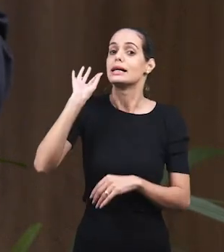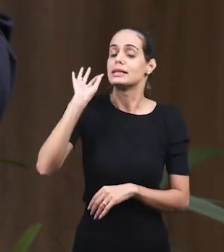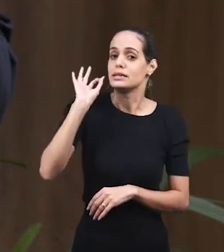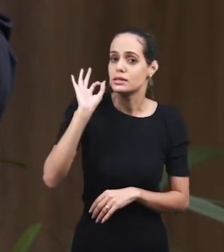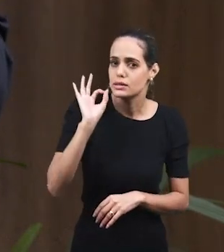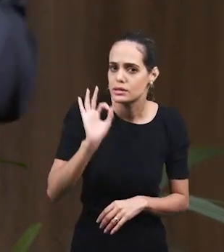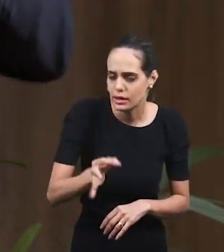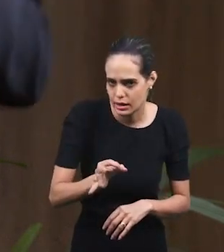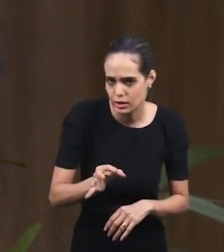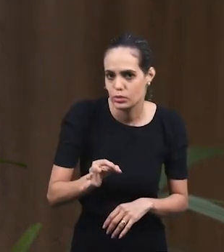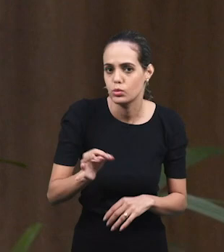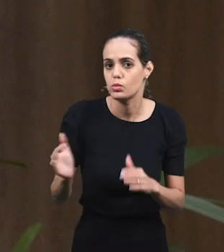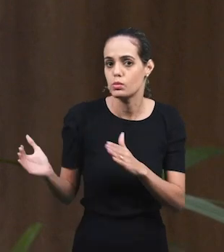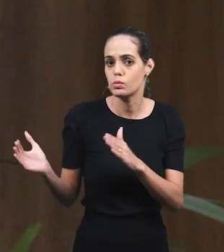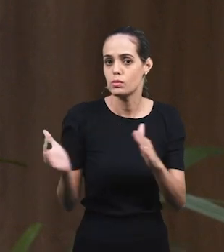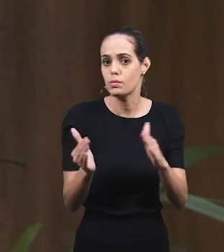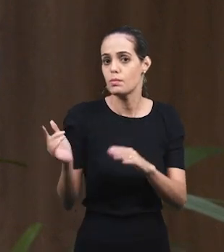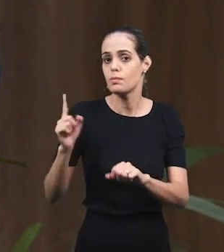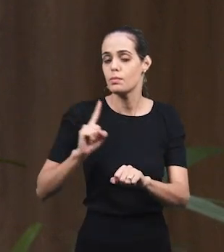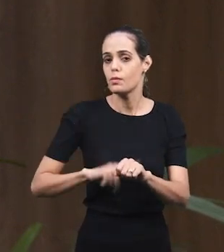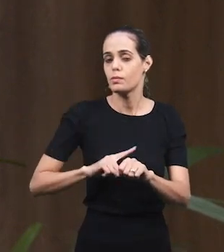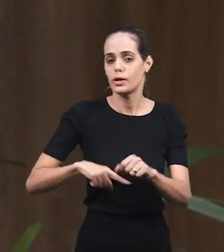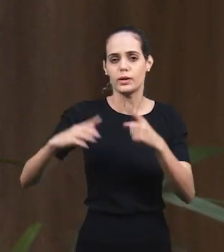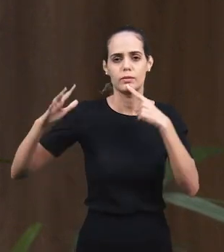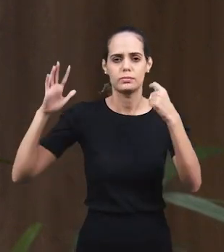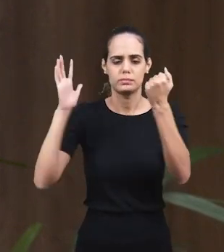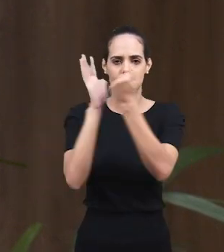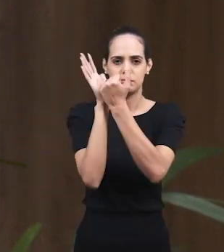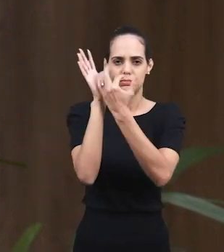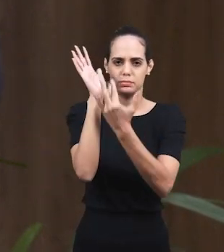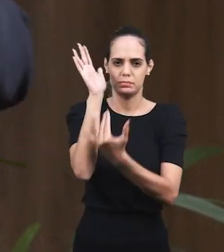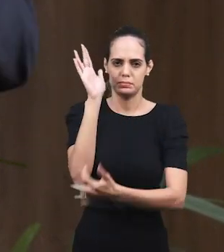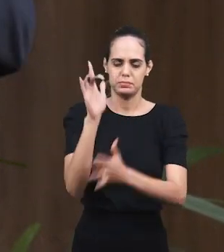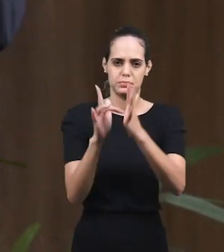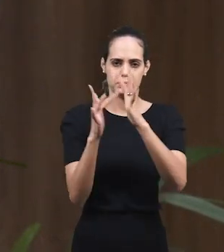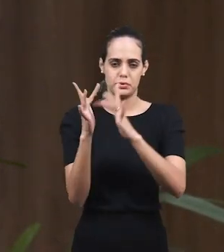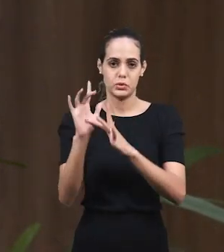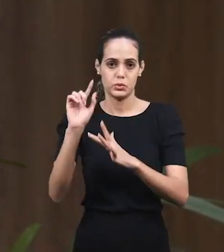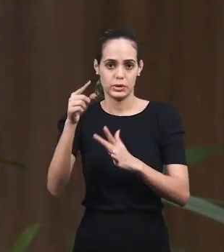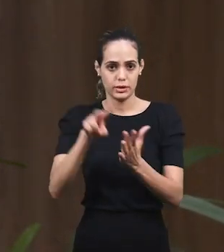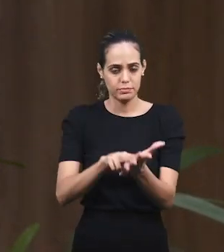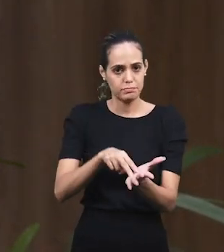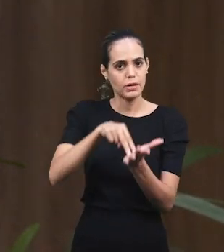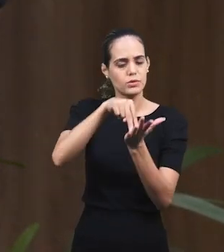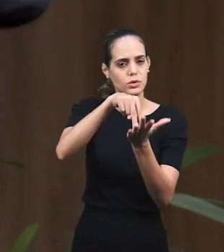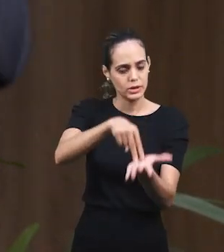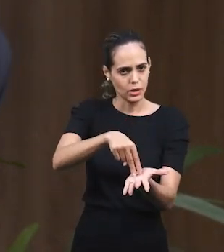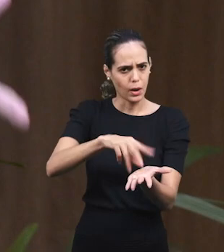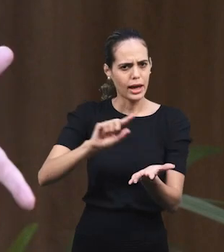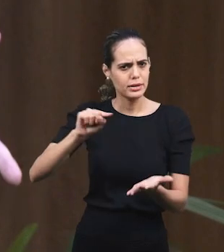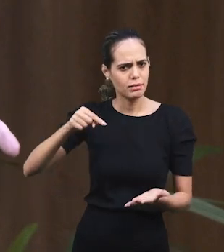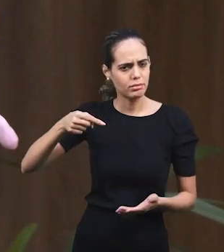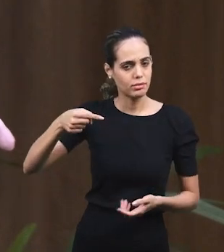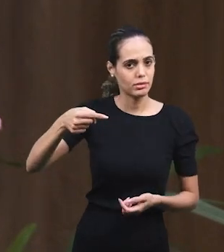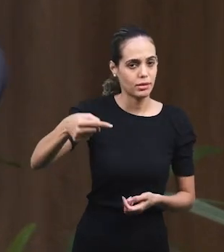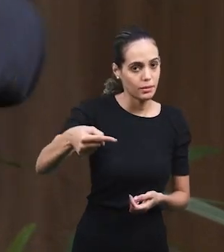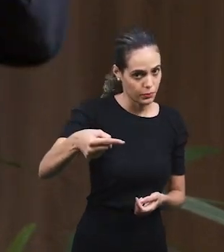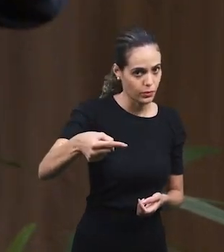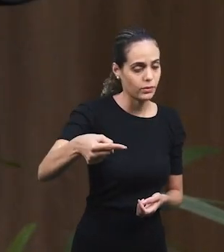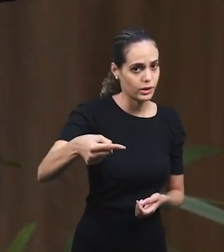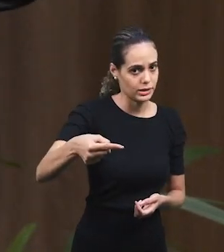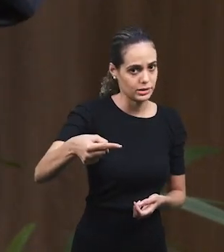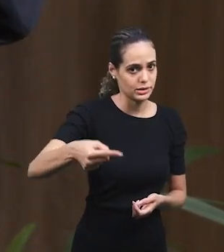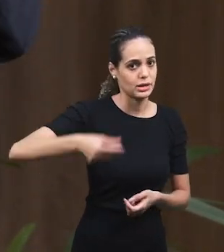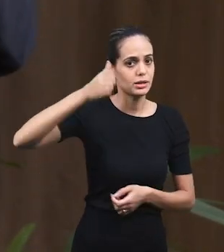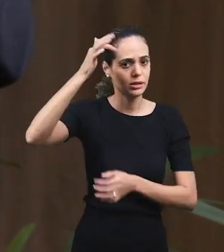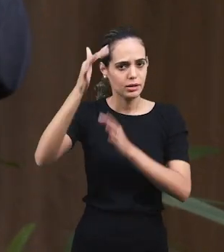complété. Parce que le ministère de Jésus s'est complété avec sa mort, le sang versé,